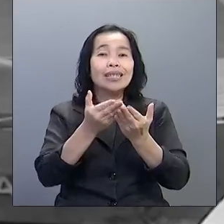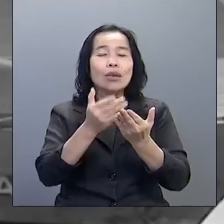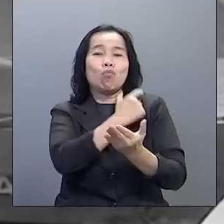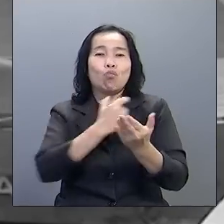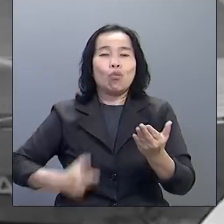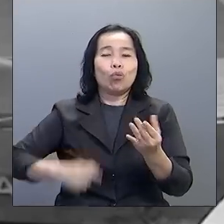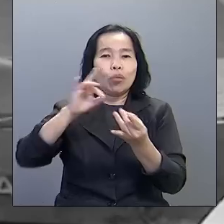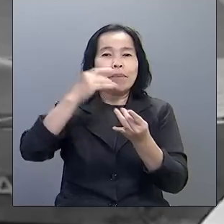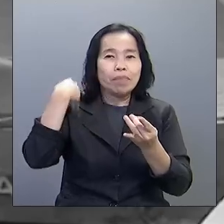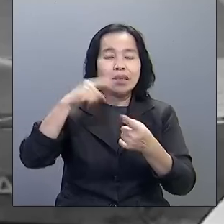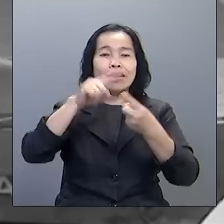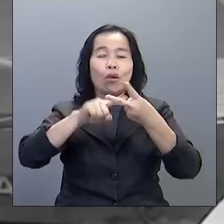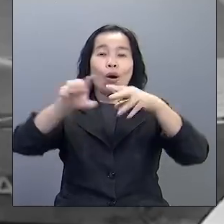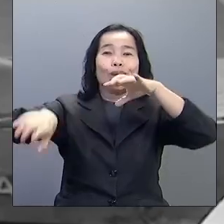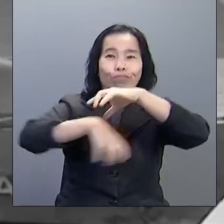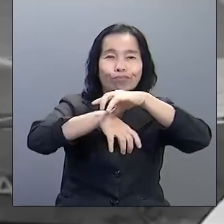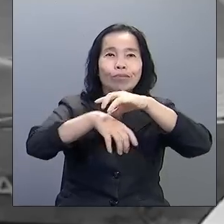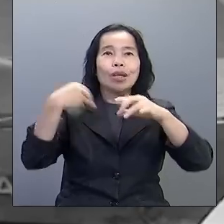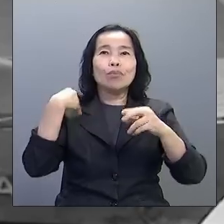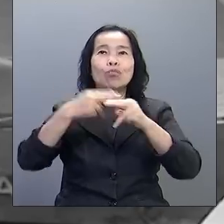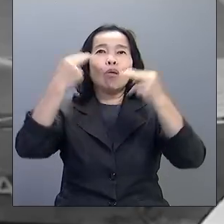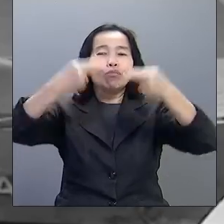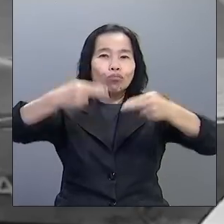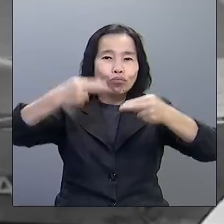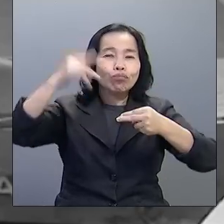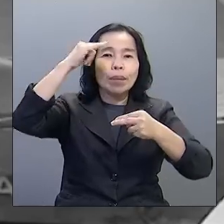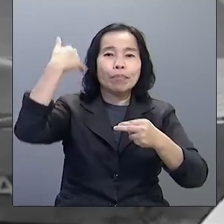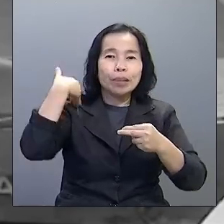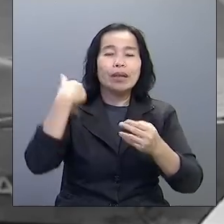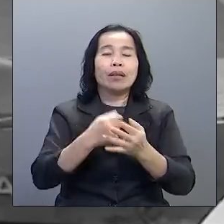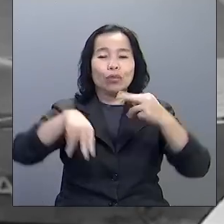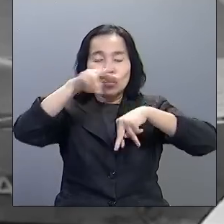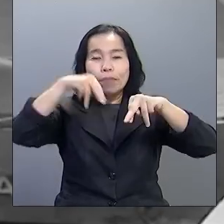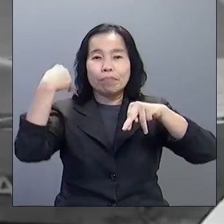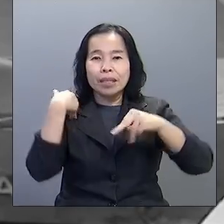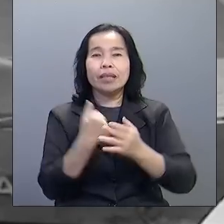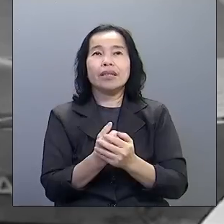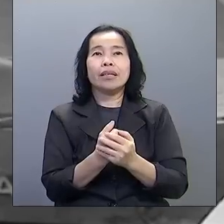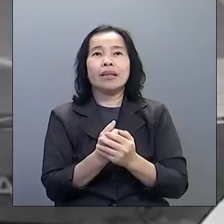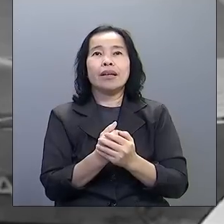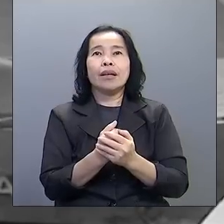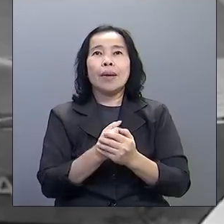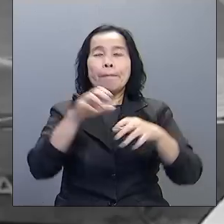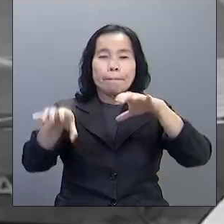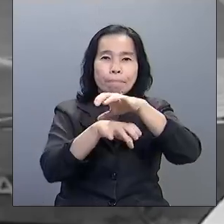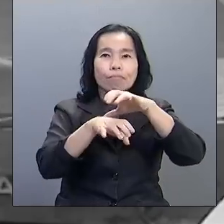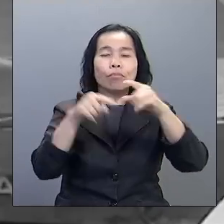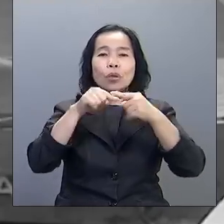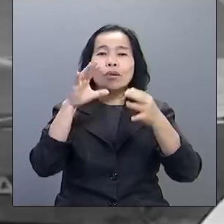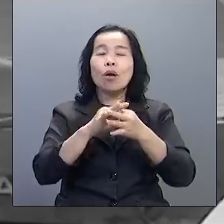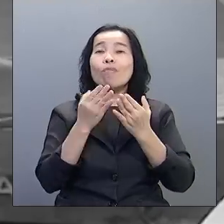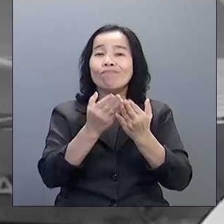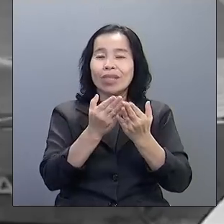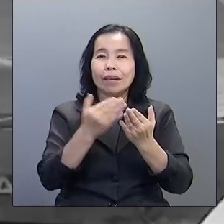นะคะมีทั้งสังกัดหน่วยบัญชาการต่อสู้อากาศยานและรักษาฝั่งสังกัดก็หน่วยบัญชาการนาวิกโย